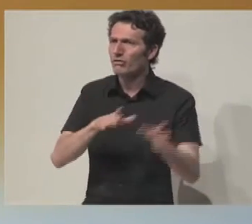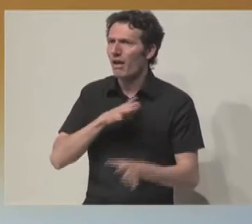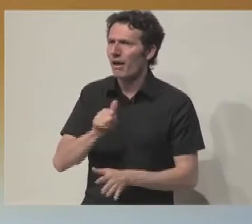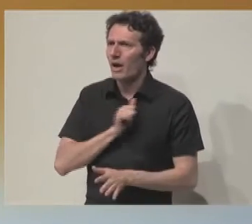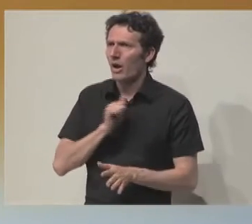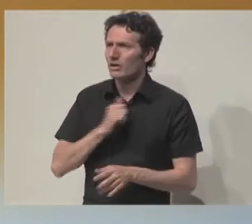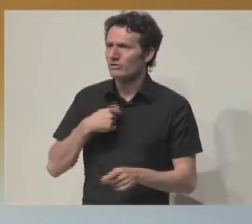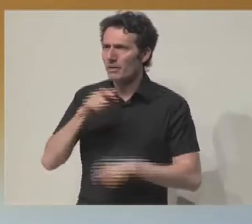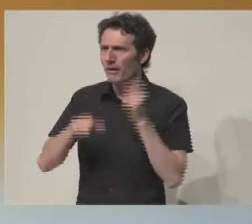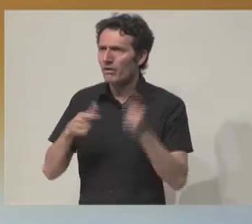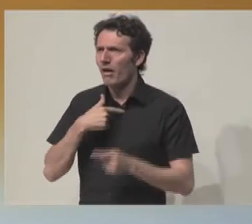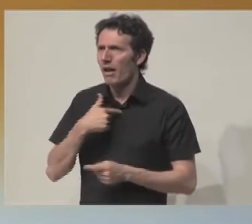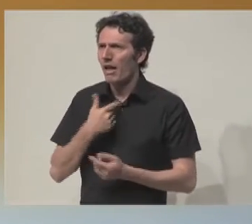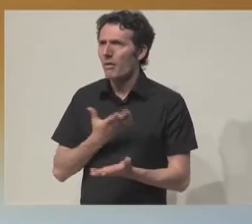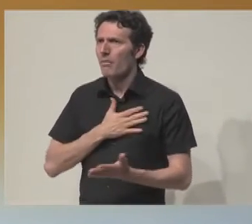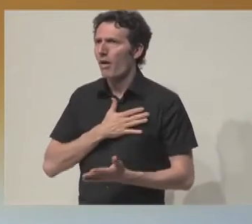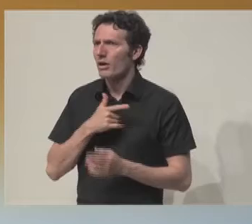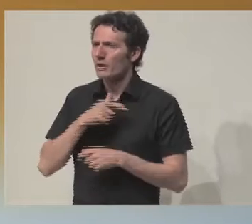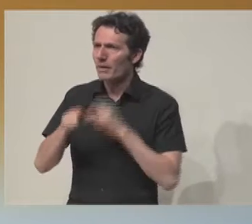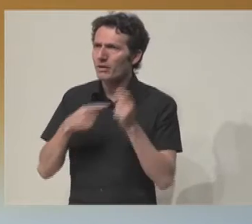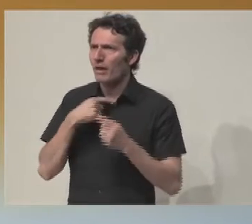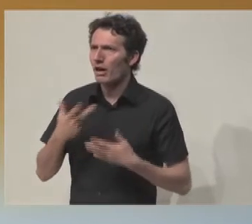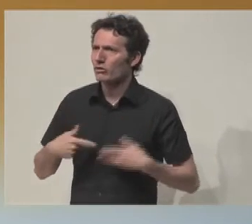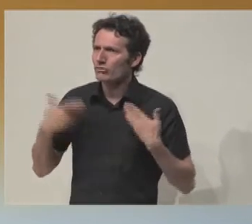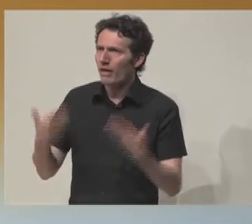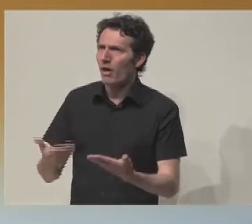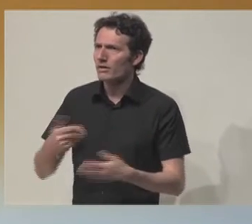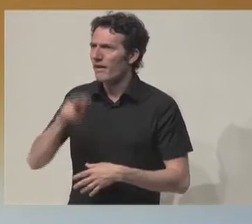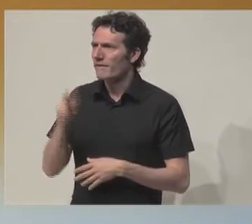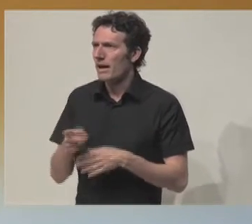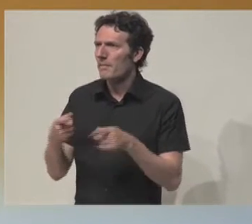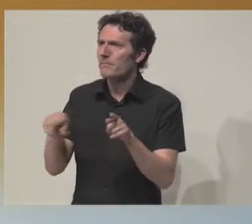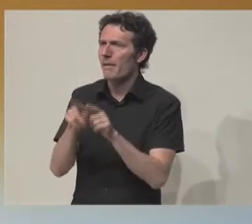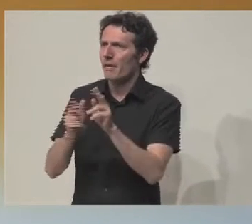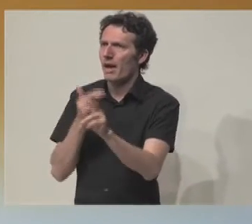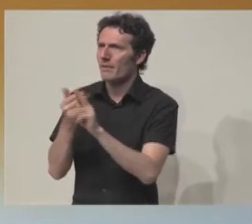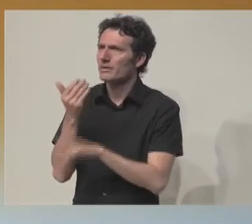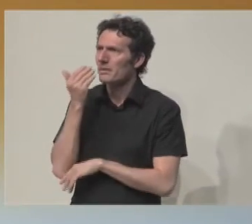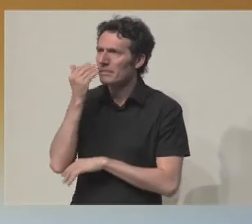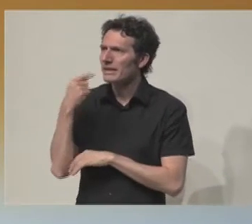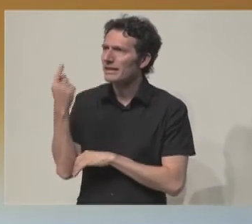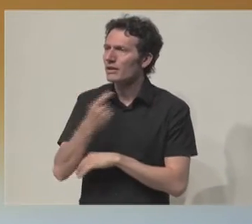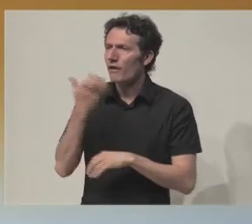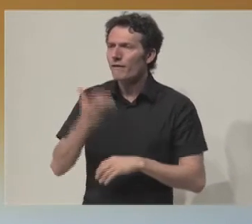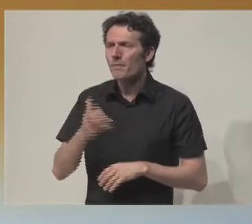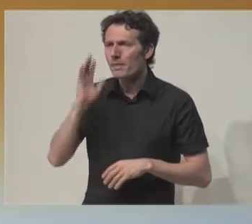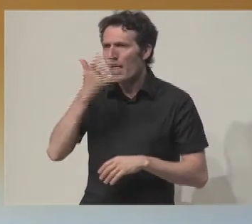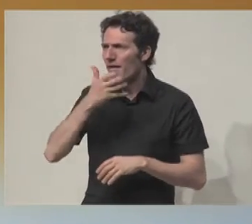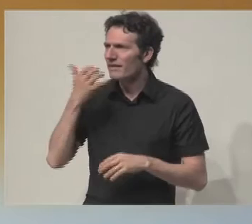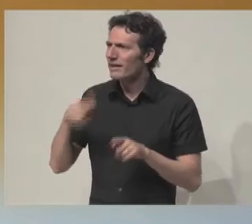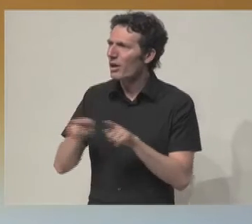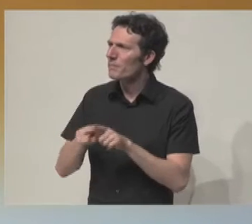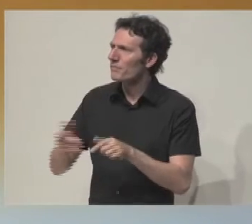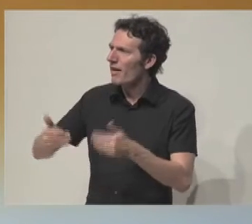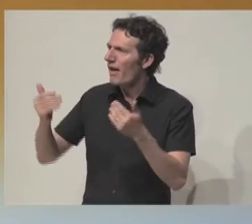craintifs comme je le dis aux généreux la réponse est exactement la même si vous voulez que l'afrique cesse d'être